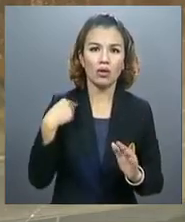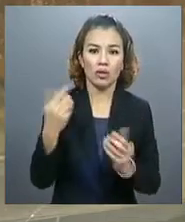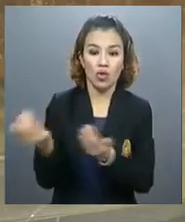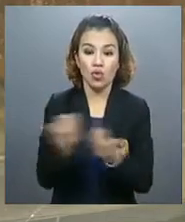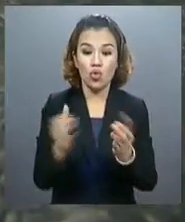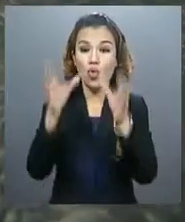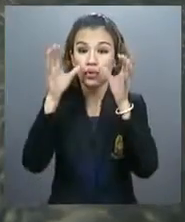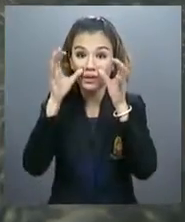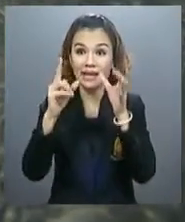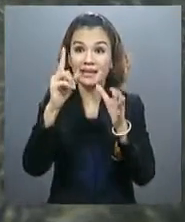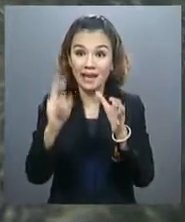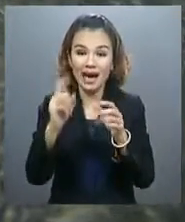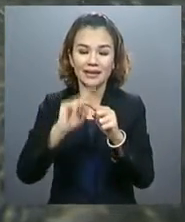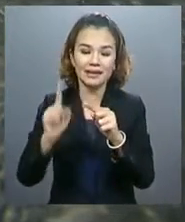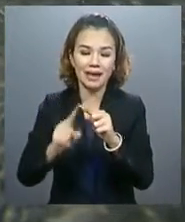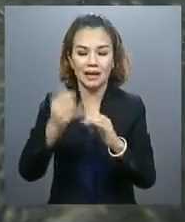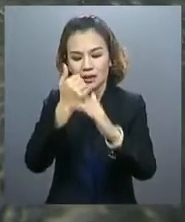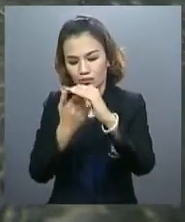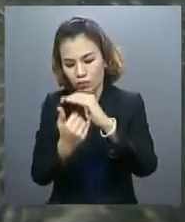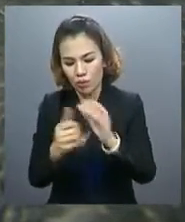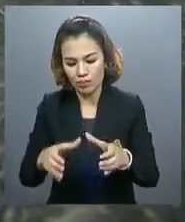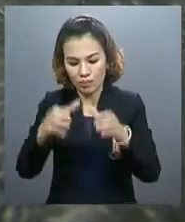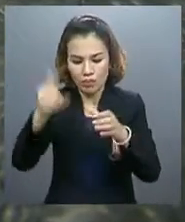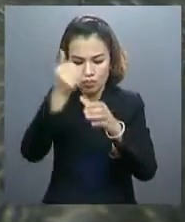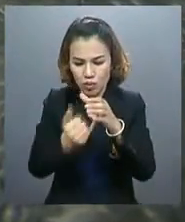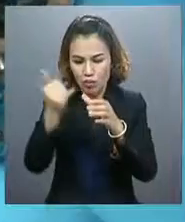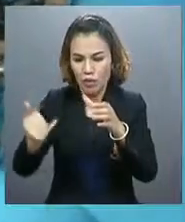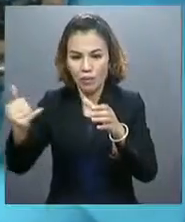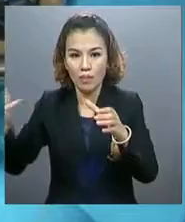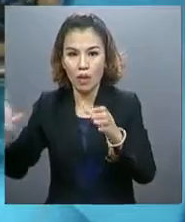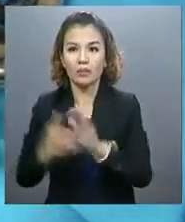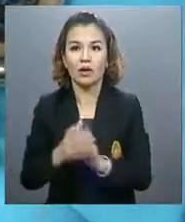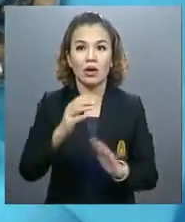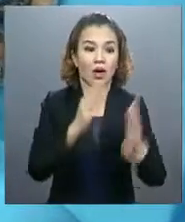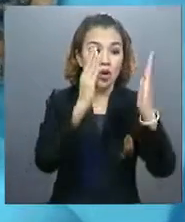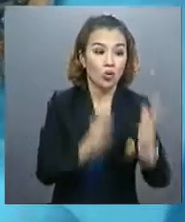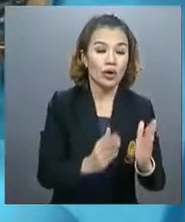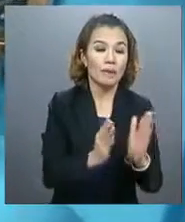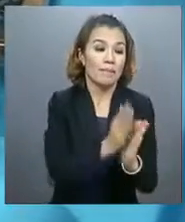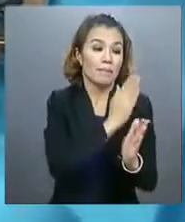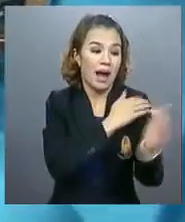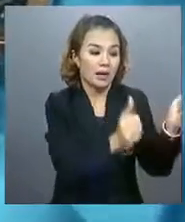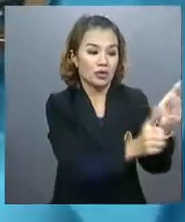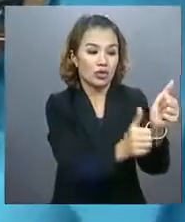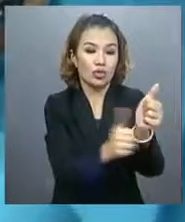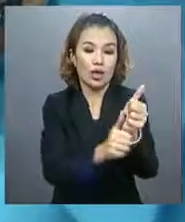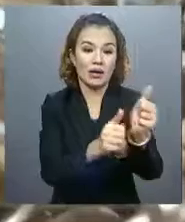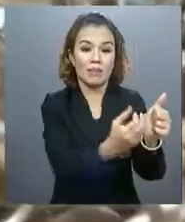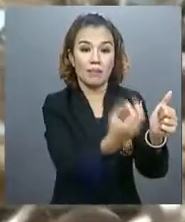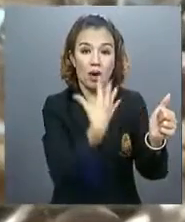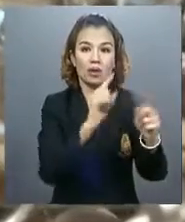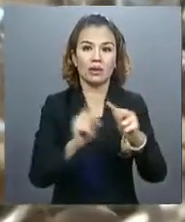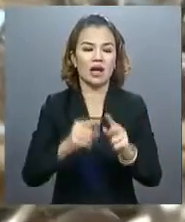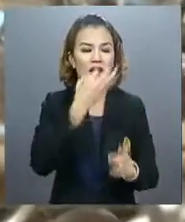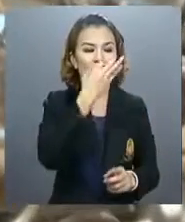และเก็บรักษาซากเสือที่พบภายในวัดโดยไม่แจ้งเจ้าหน้าที่นั้นขณะนี้ยังไม่ได้ฟ้องกลับค่ะเนื่องจากว่าต้องการให้เกิดความชัดเจน